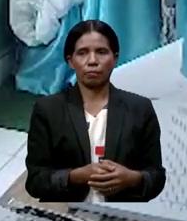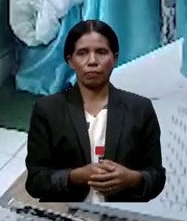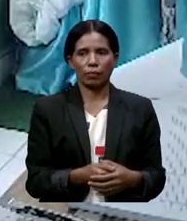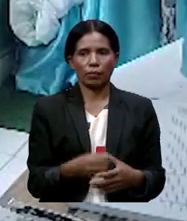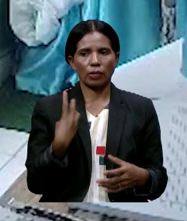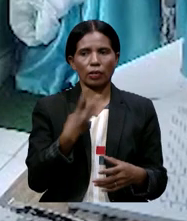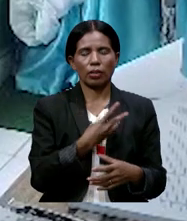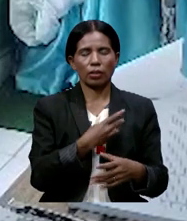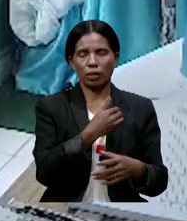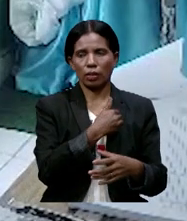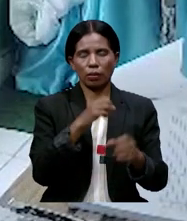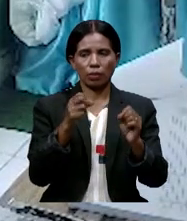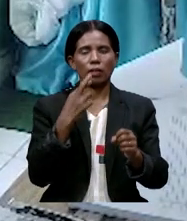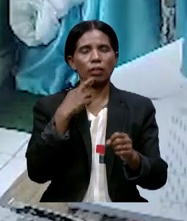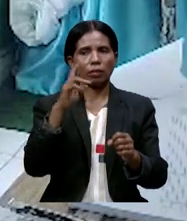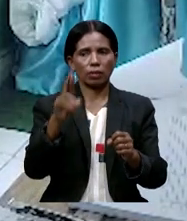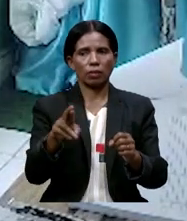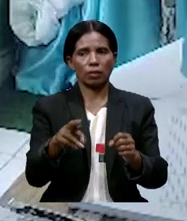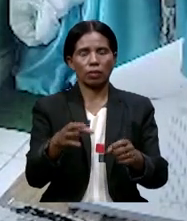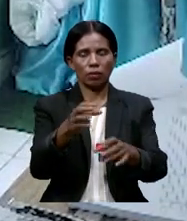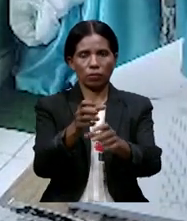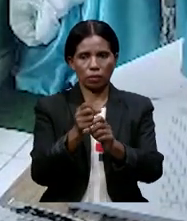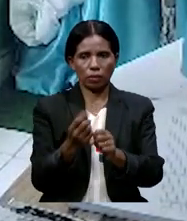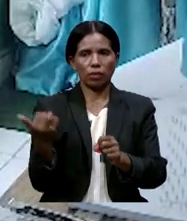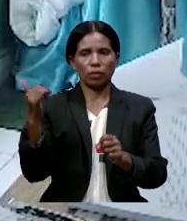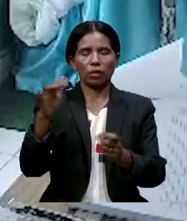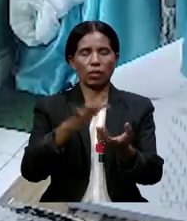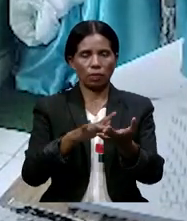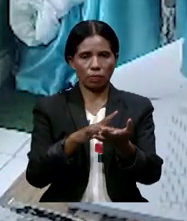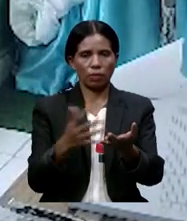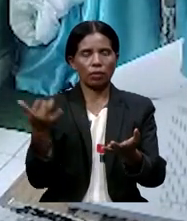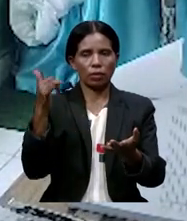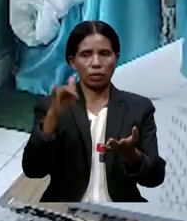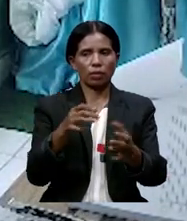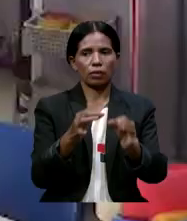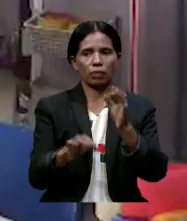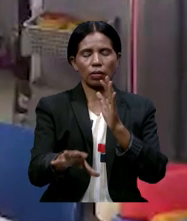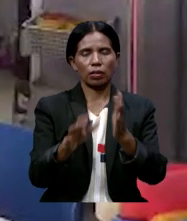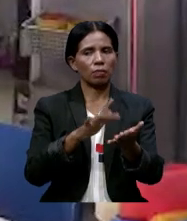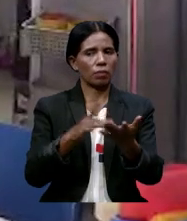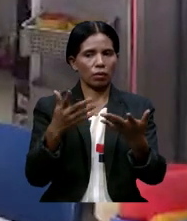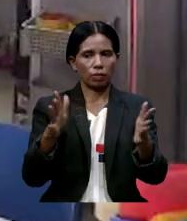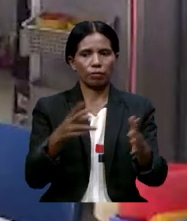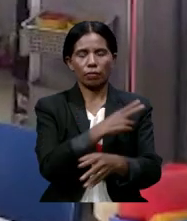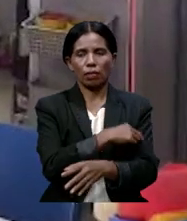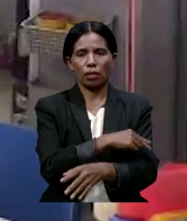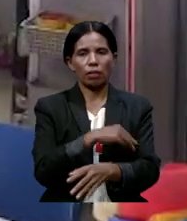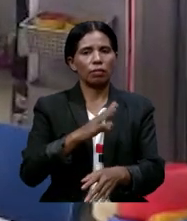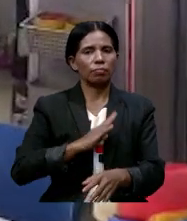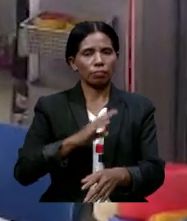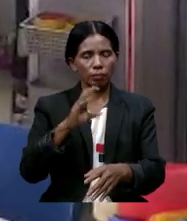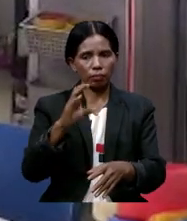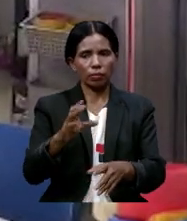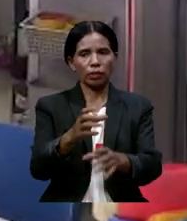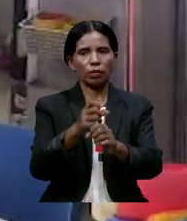ita sidok le responde Ato bele cobre falne sirnia esto akira knebe karaketan esto kaut. Hospital Regional Baucau durante ne